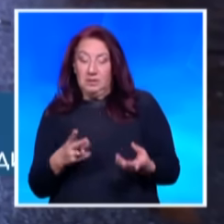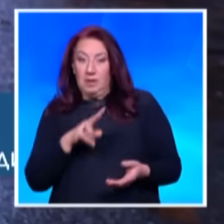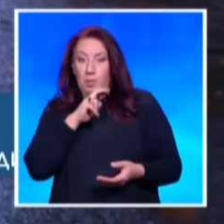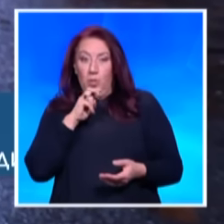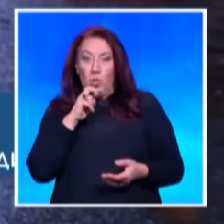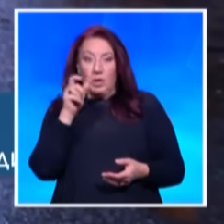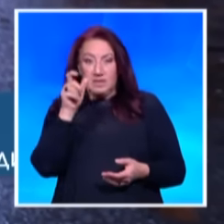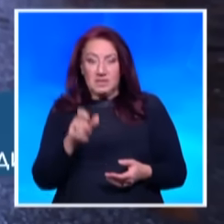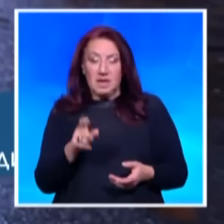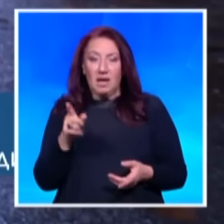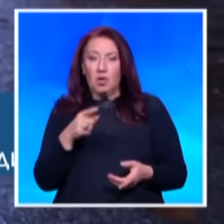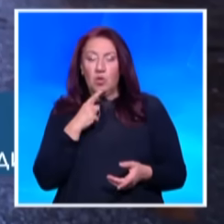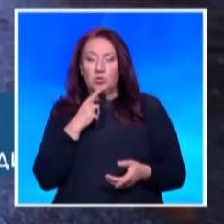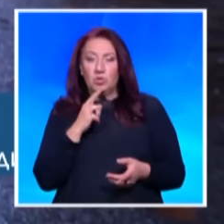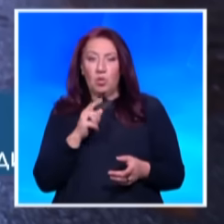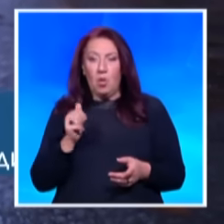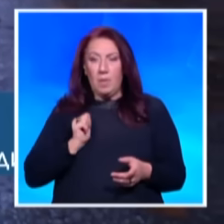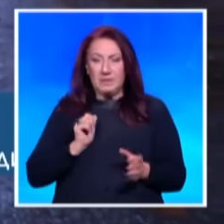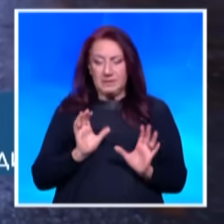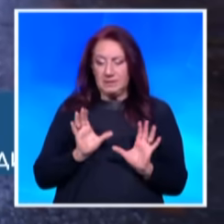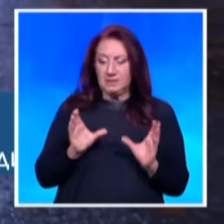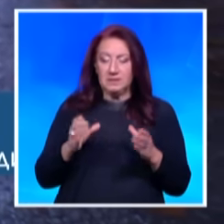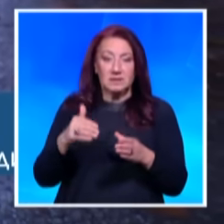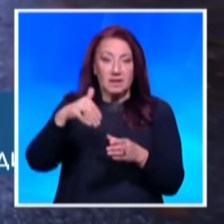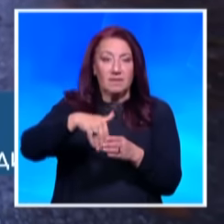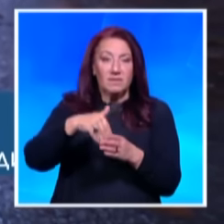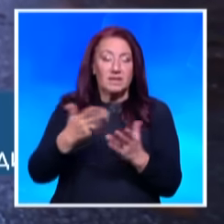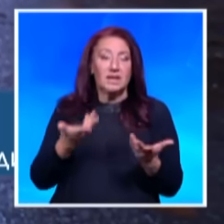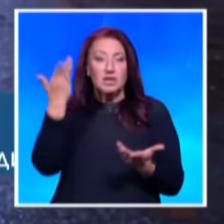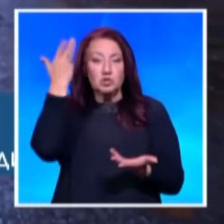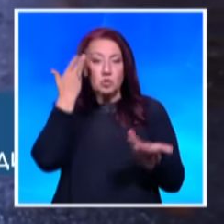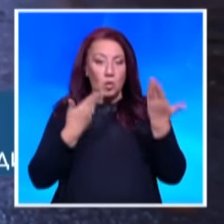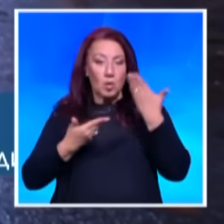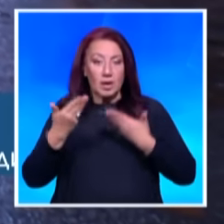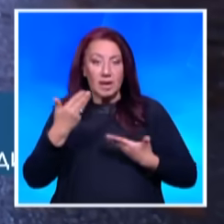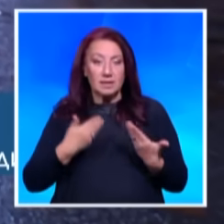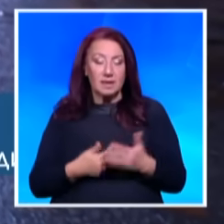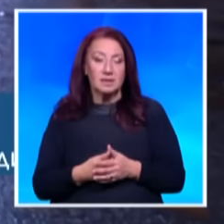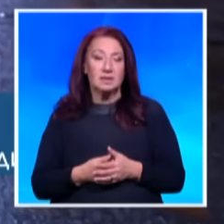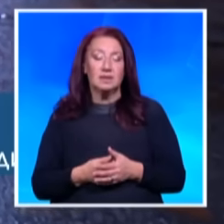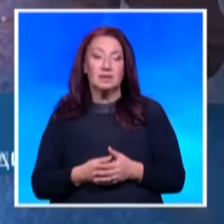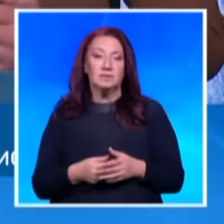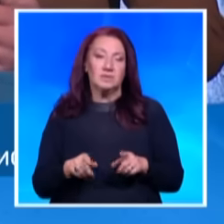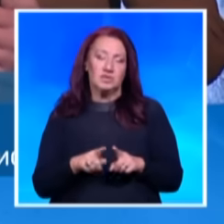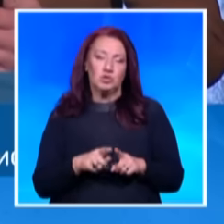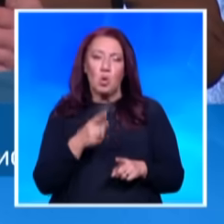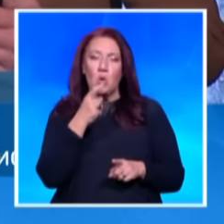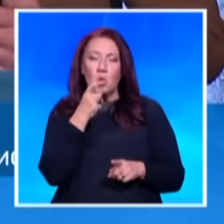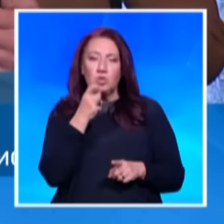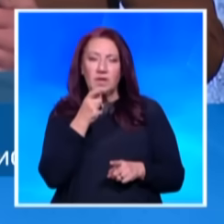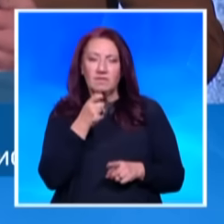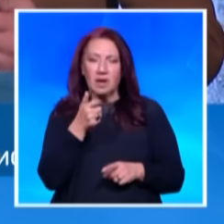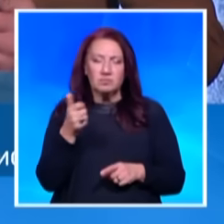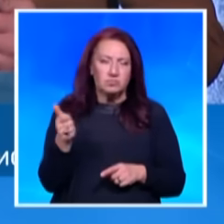беше обграден от свои колеги вътре в тази линейка, и разбира се лютивия спрей, заради който и